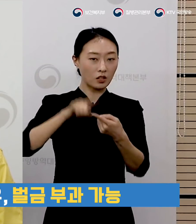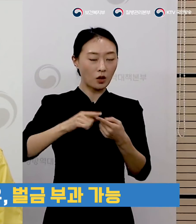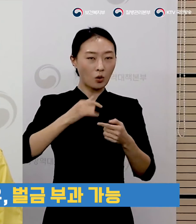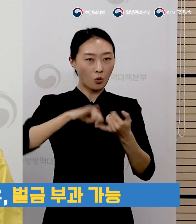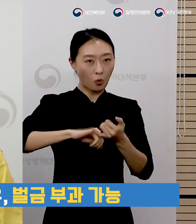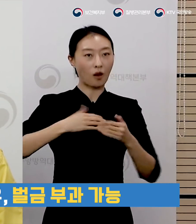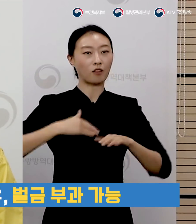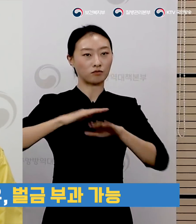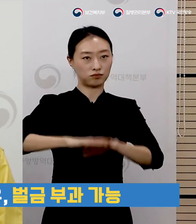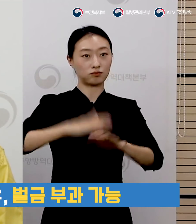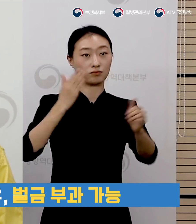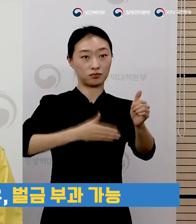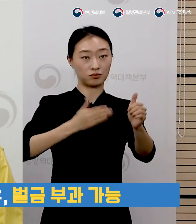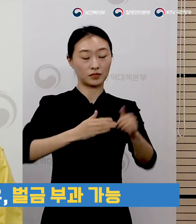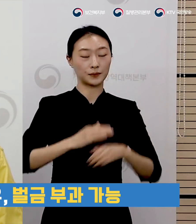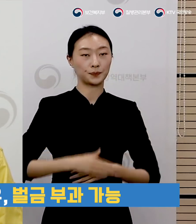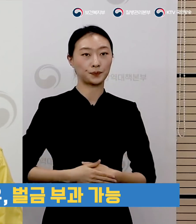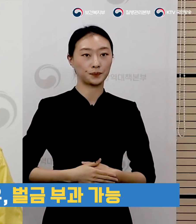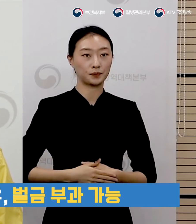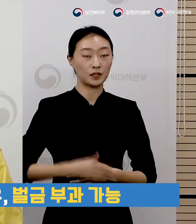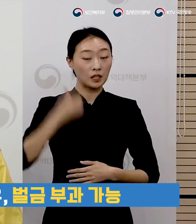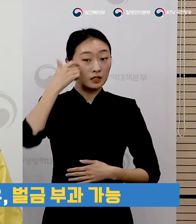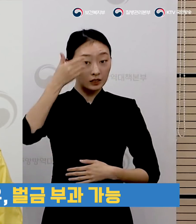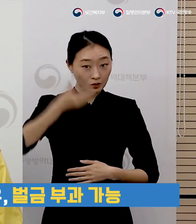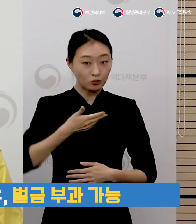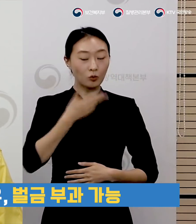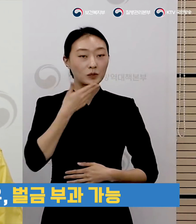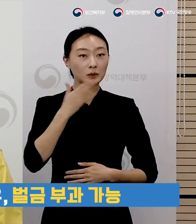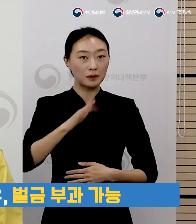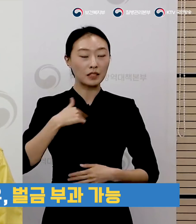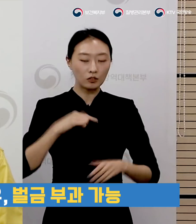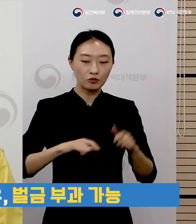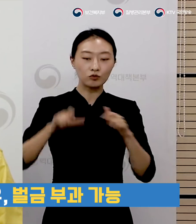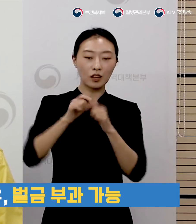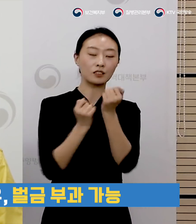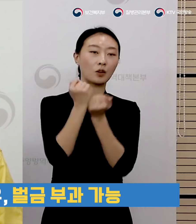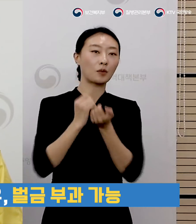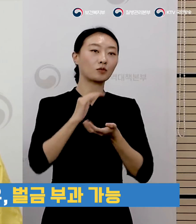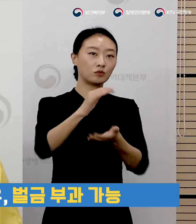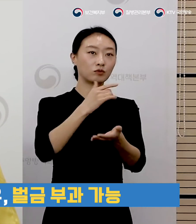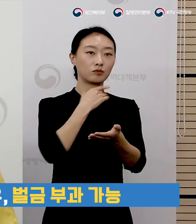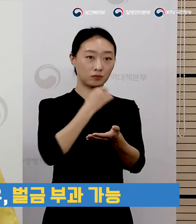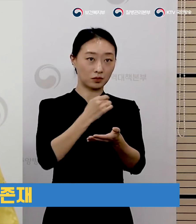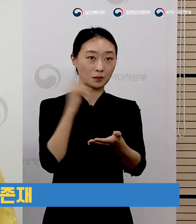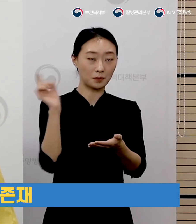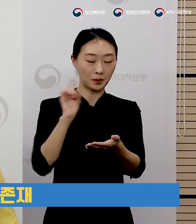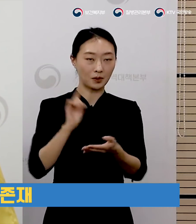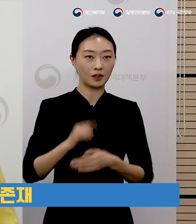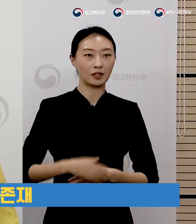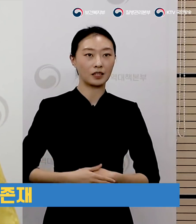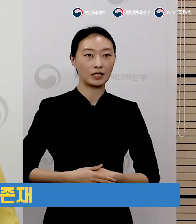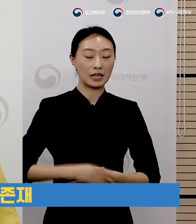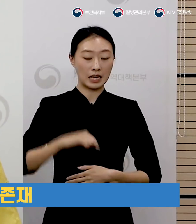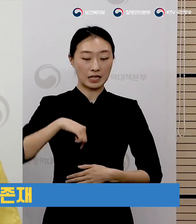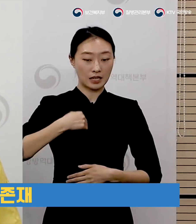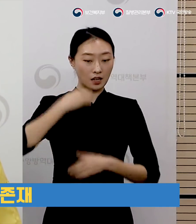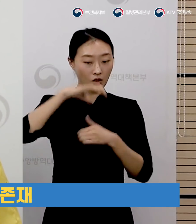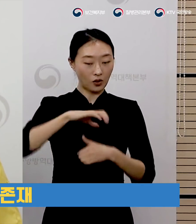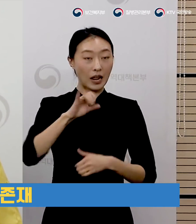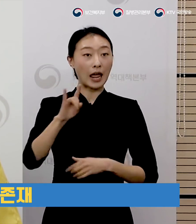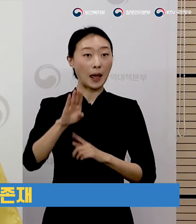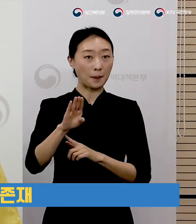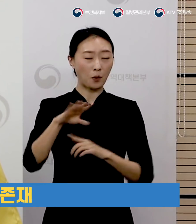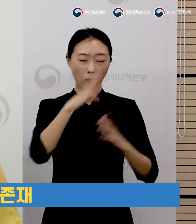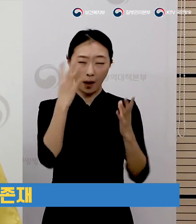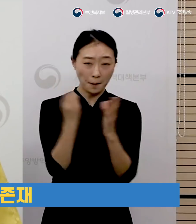꼭 유념해 주시고요. 또 질문에는 없었지만 이 자리를 빌어서 꼭 한 가지 이제 드릴 말씀이 있는데 이 자가격리 앱은